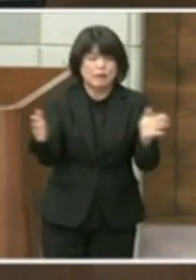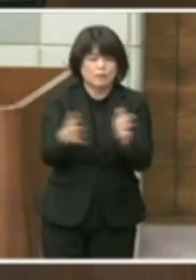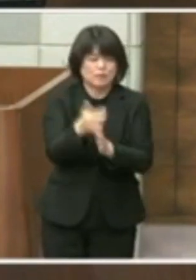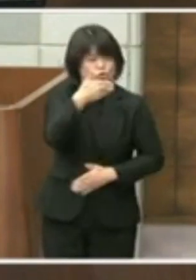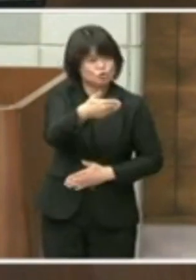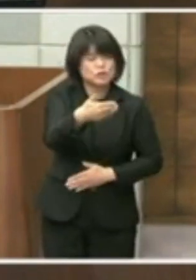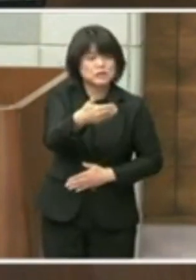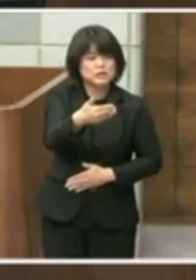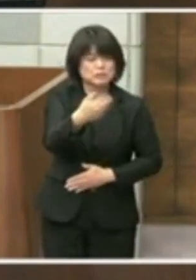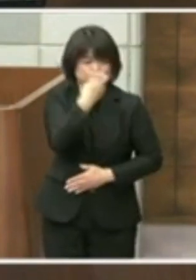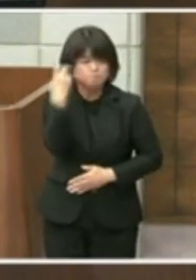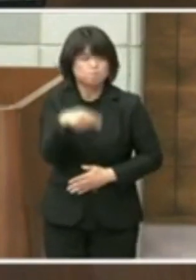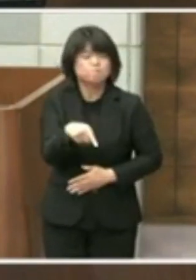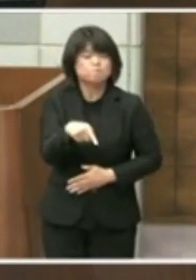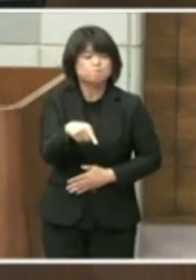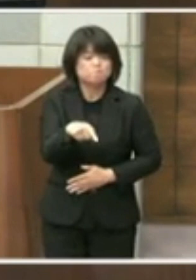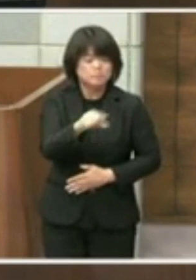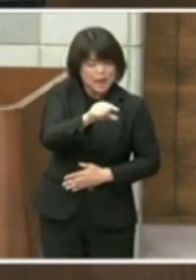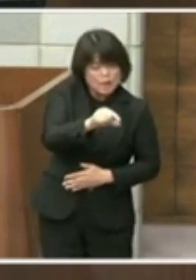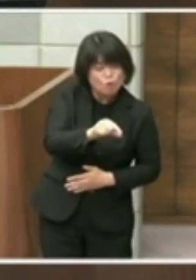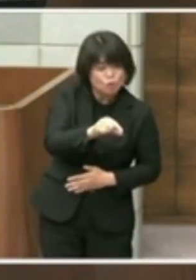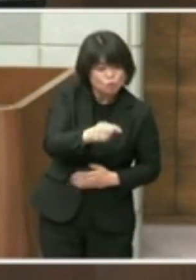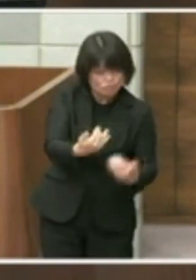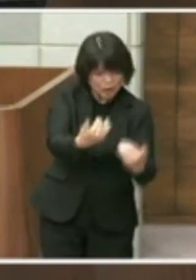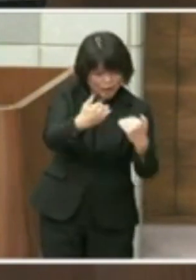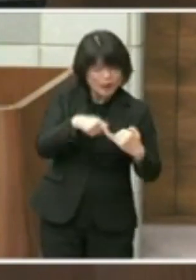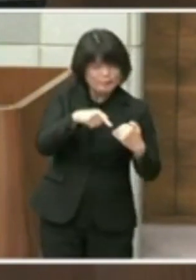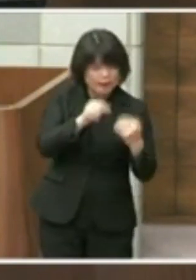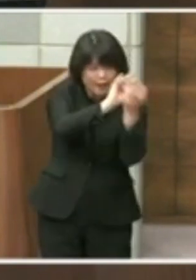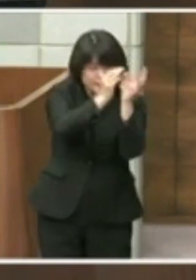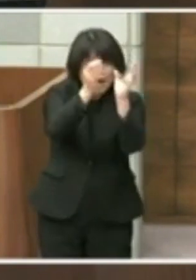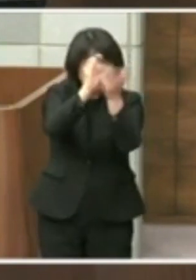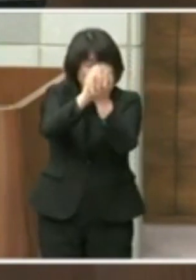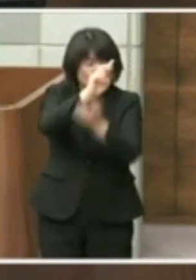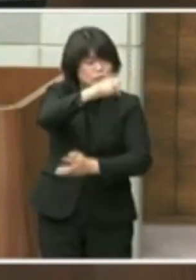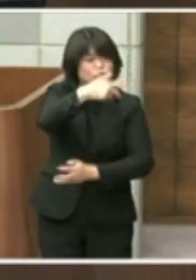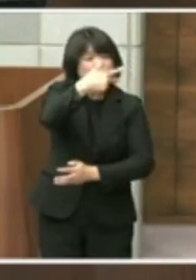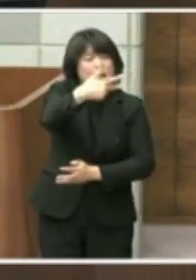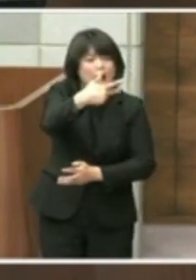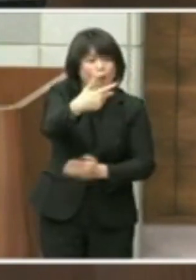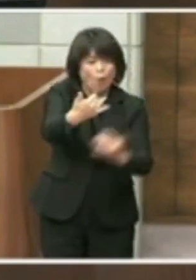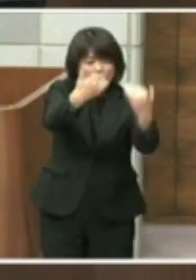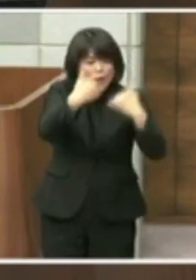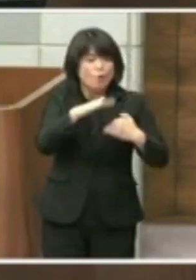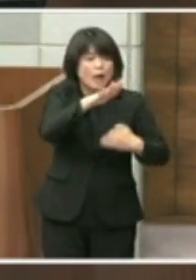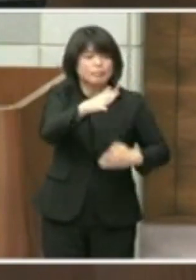に、幼虫による被害を受けた桜27本を確認しました。